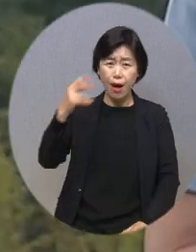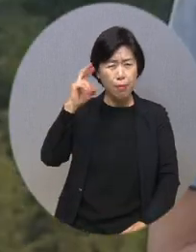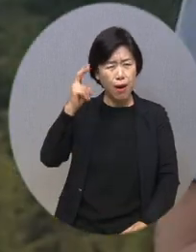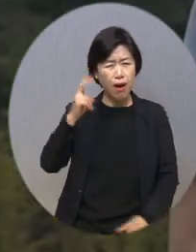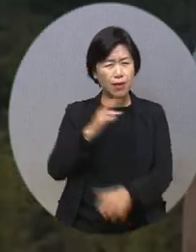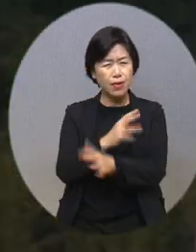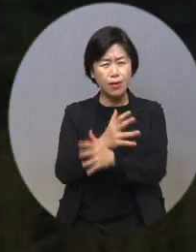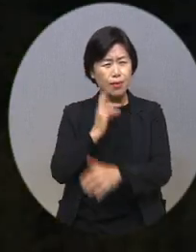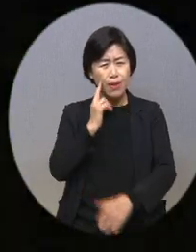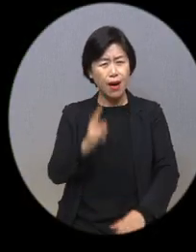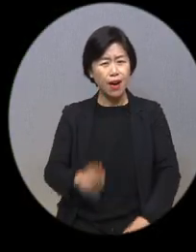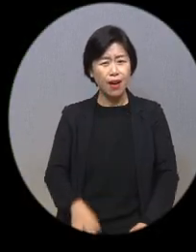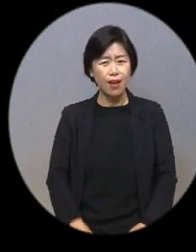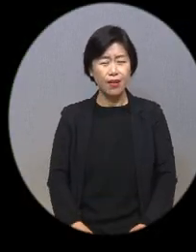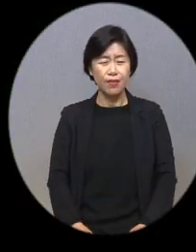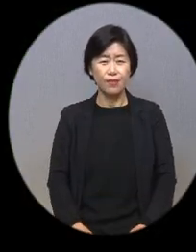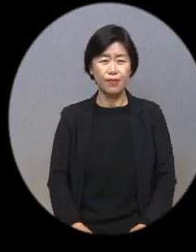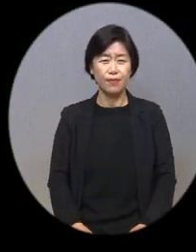몰래카메라.